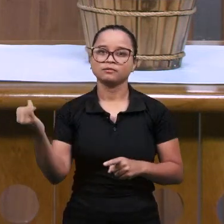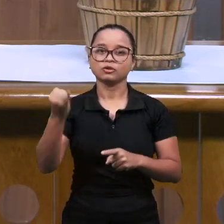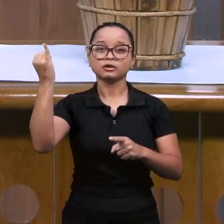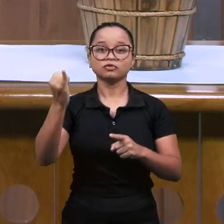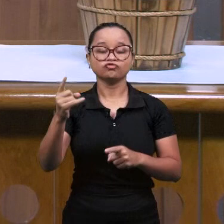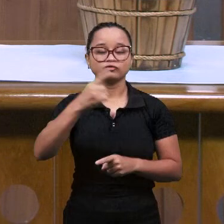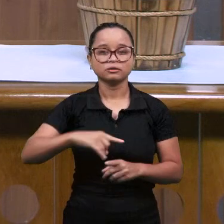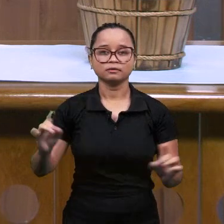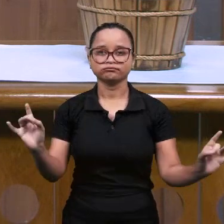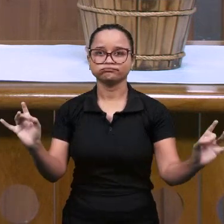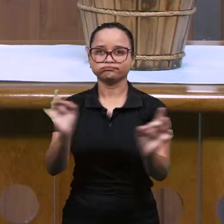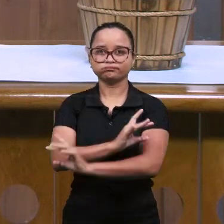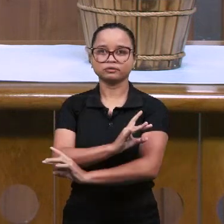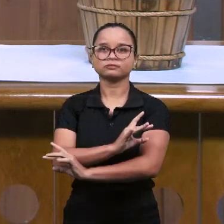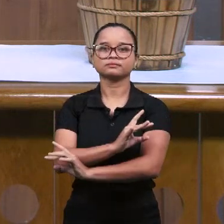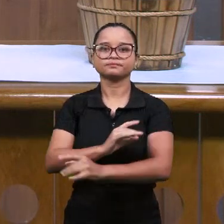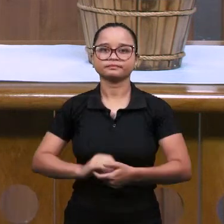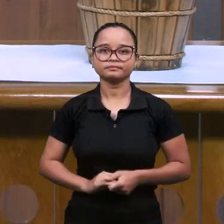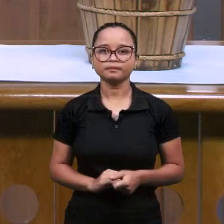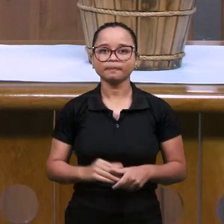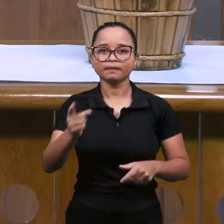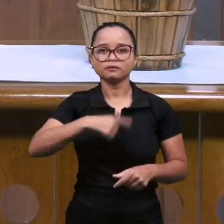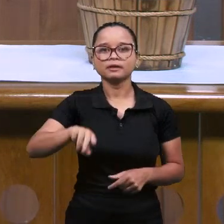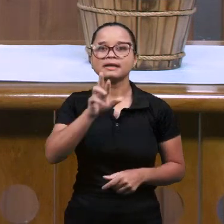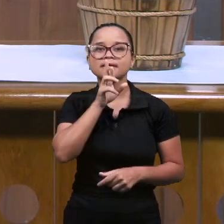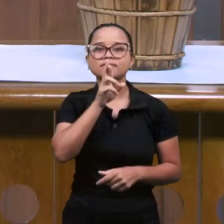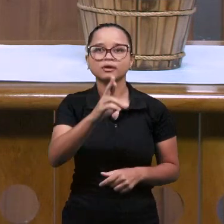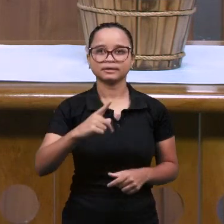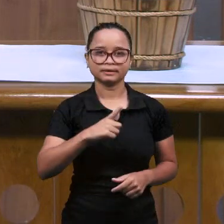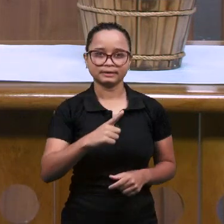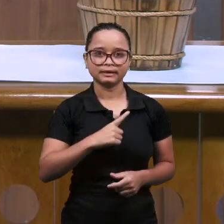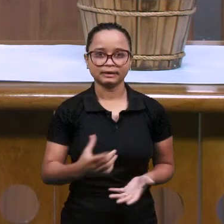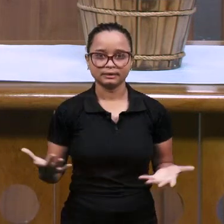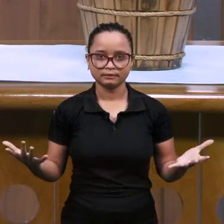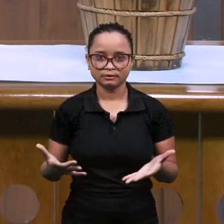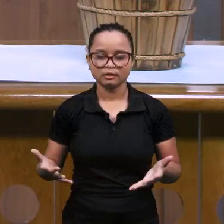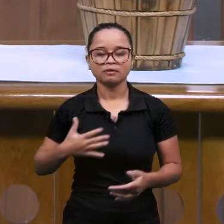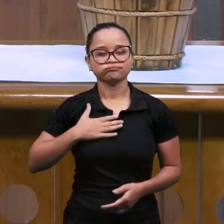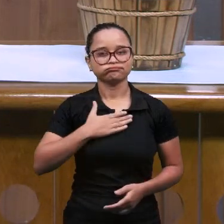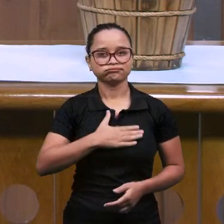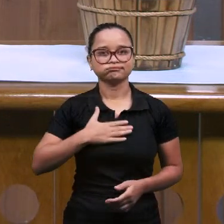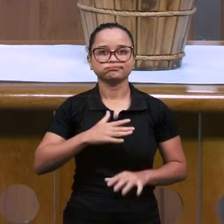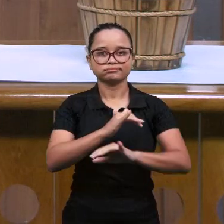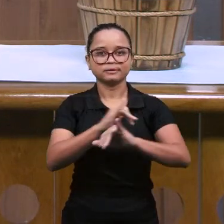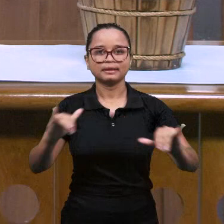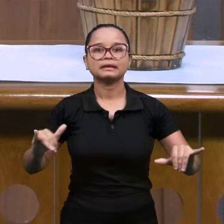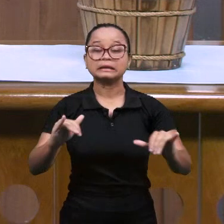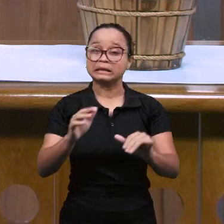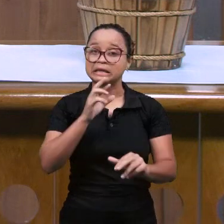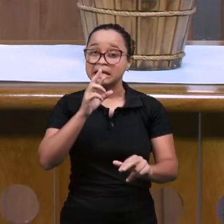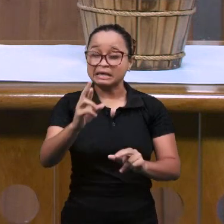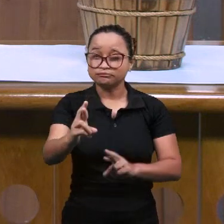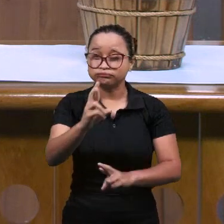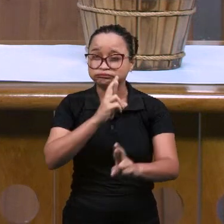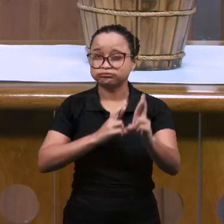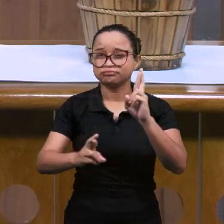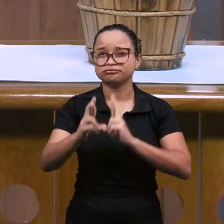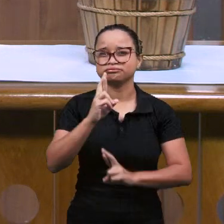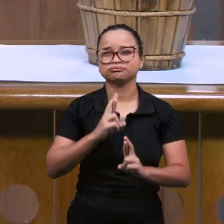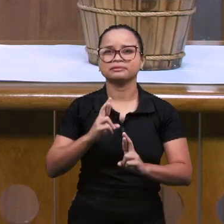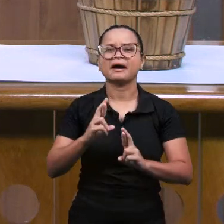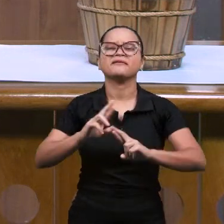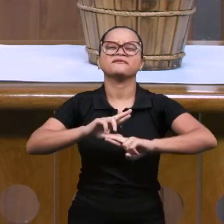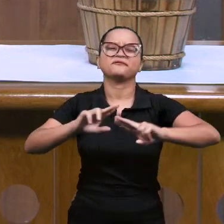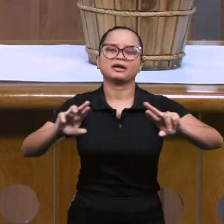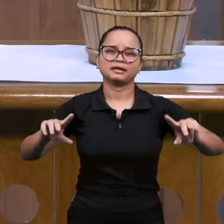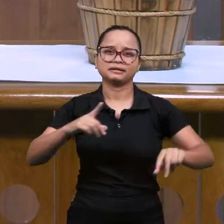les réponses. J'aimerais te dire que nous avons beaucoup de réponses. Nous avons reçu